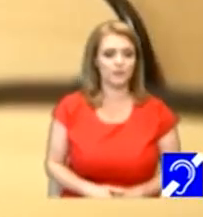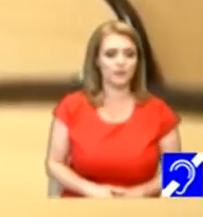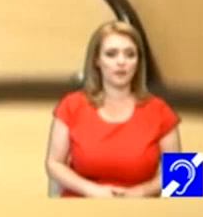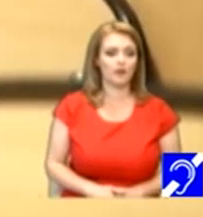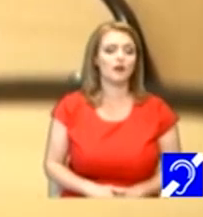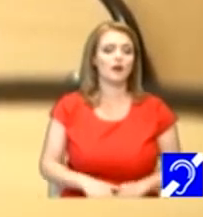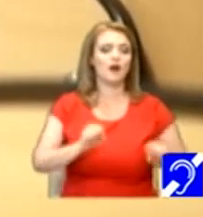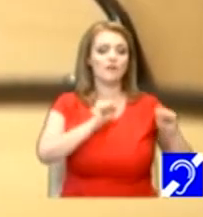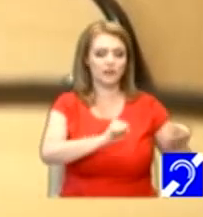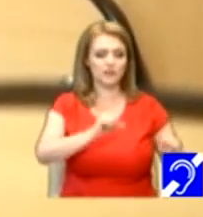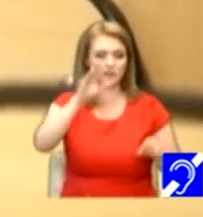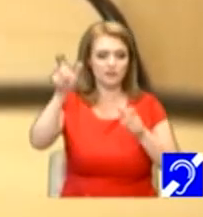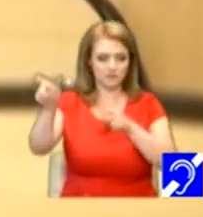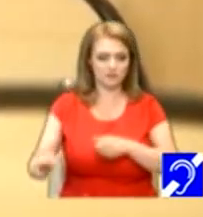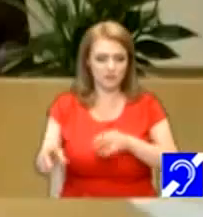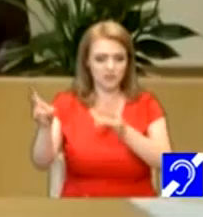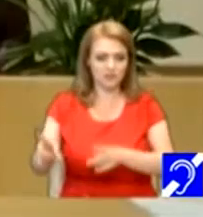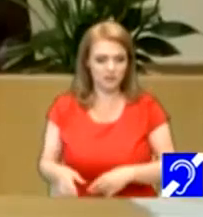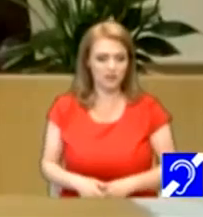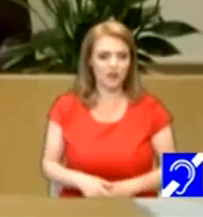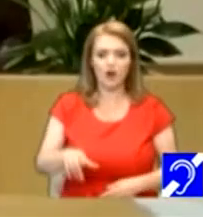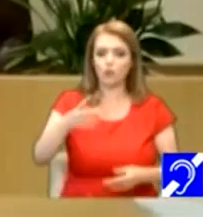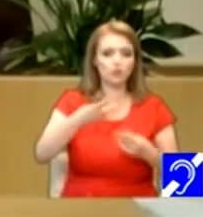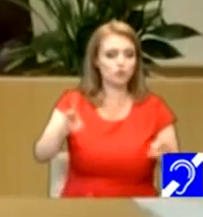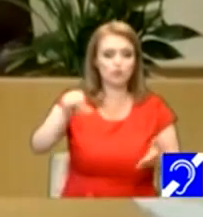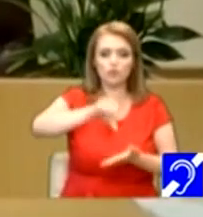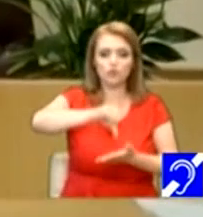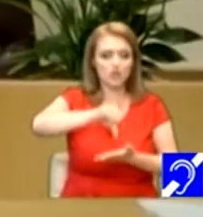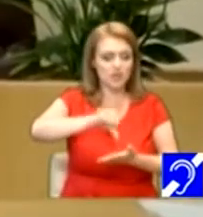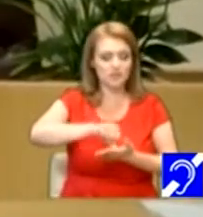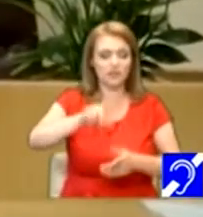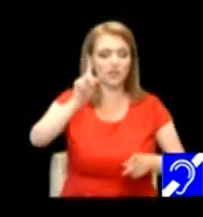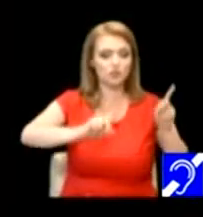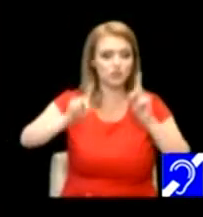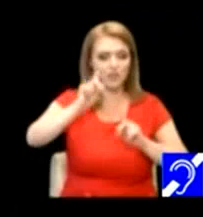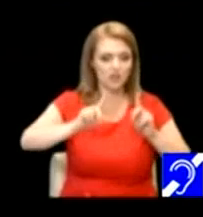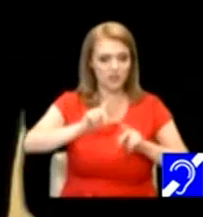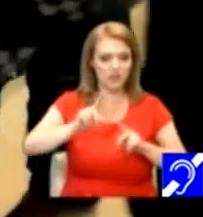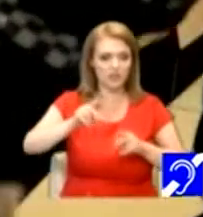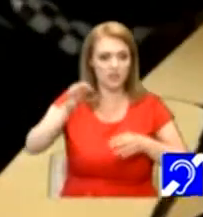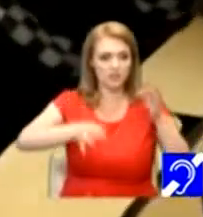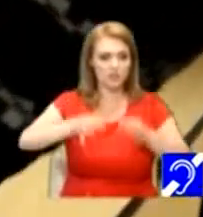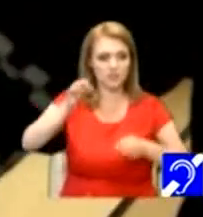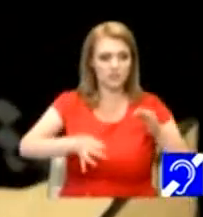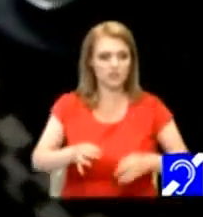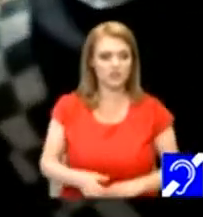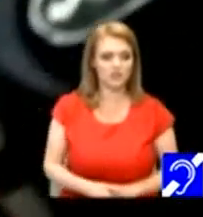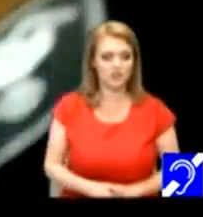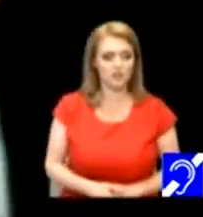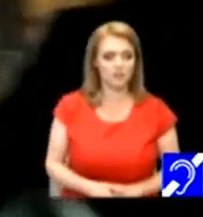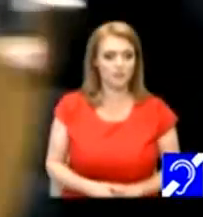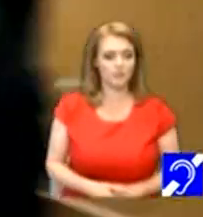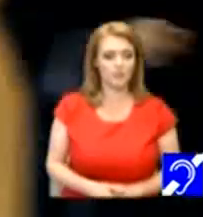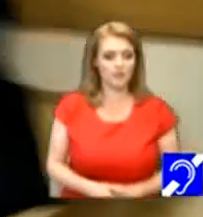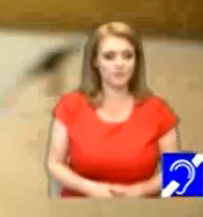Părții Vătămate nu participă la ședințele conduse de judecători din instrucții. Oare nu trebuie judecătorul